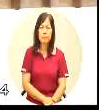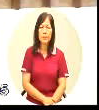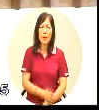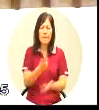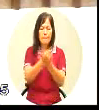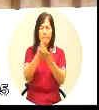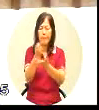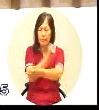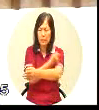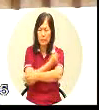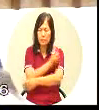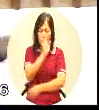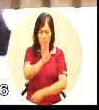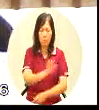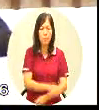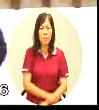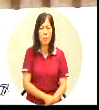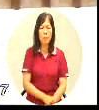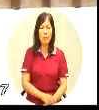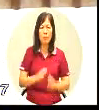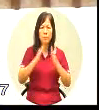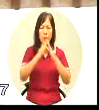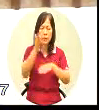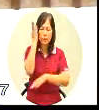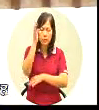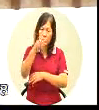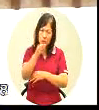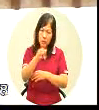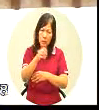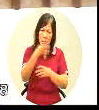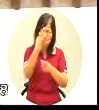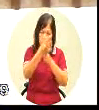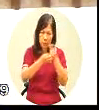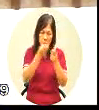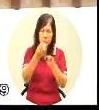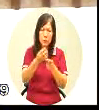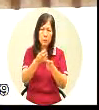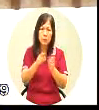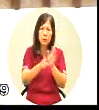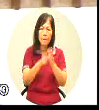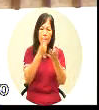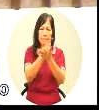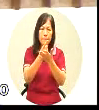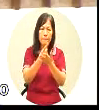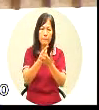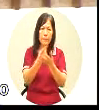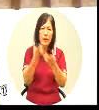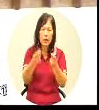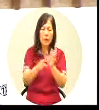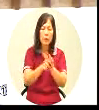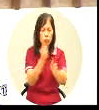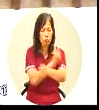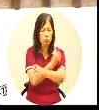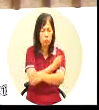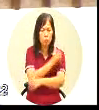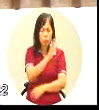就辛苦了。市府财政这几年我想也蛮辛苦